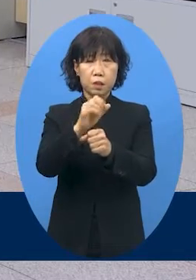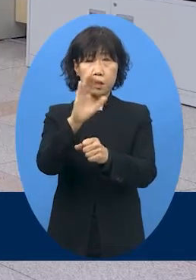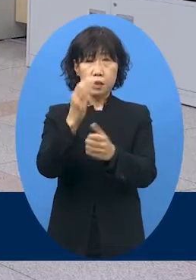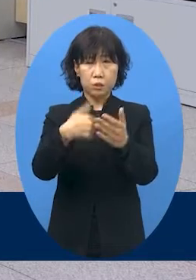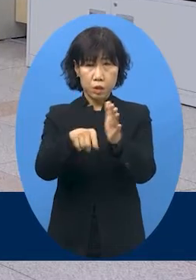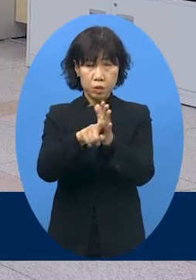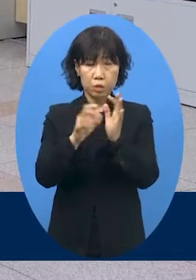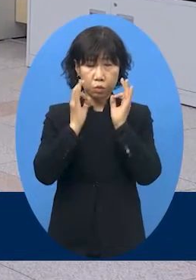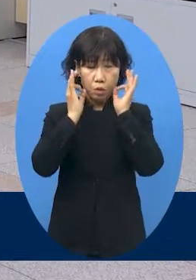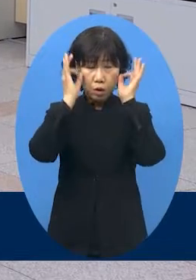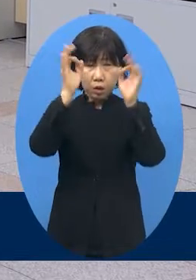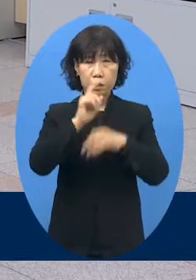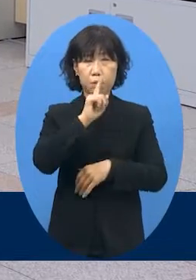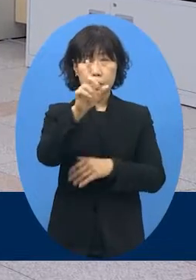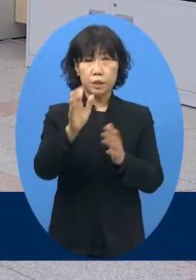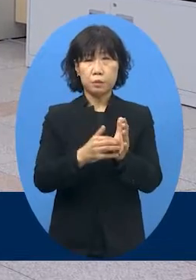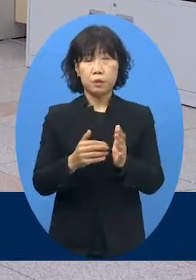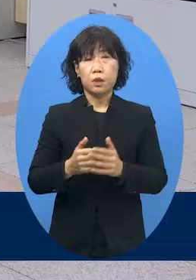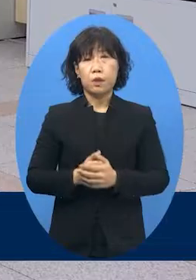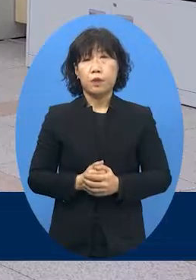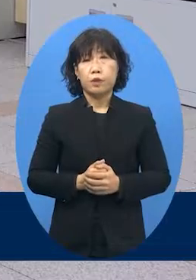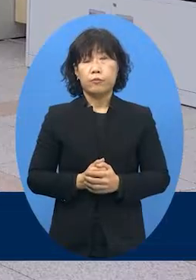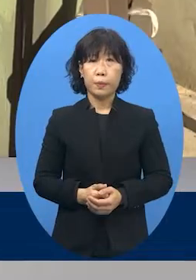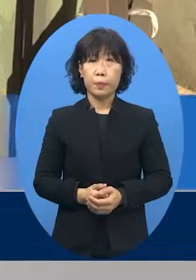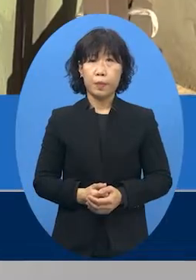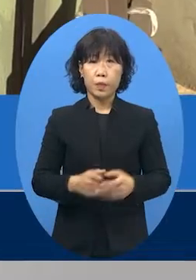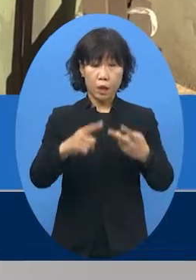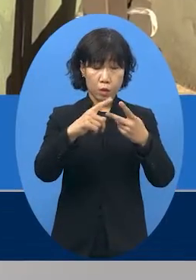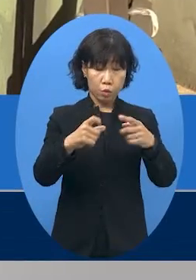더욱 최선을 다하겠다고 밝혔다